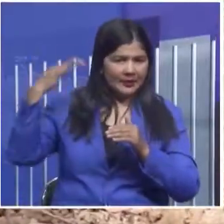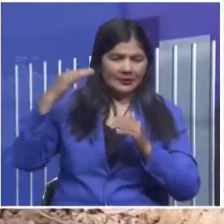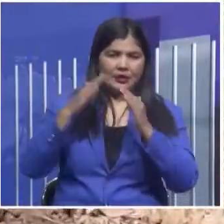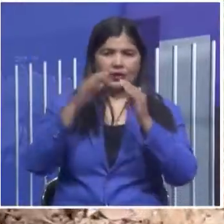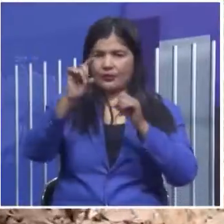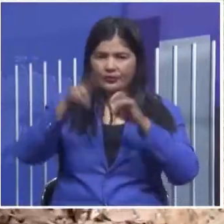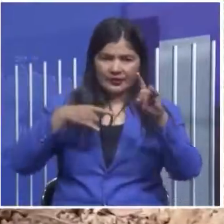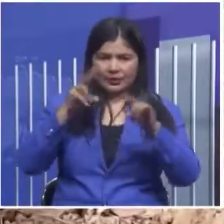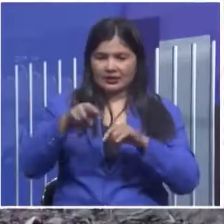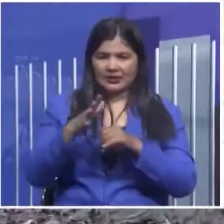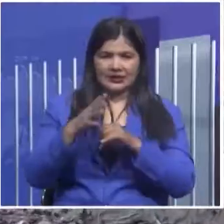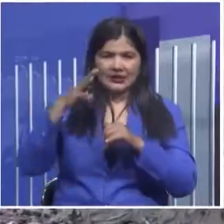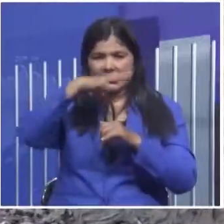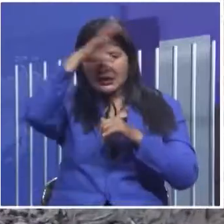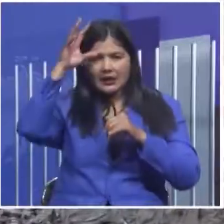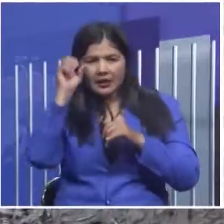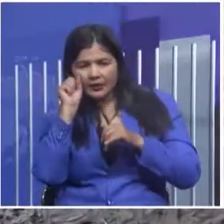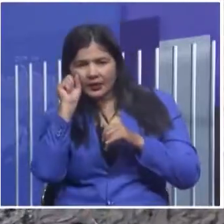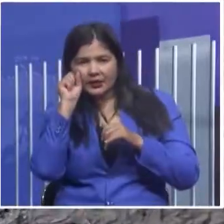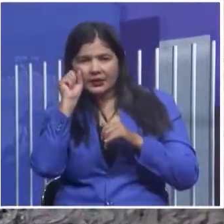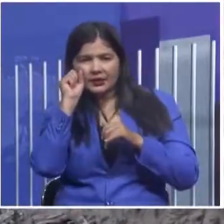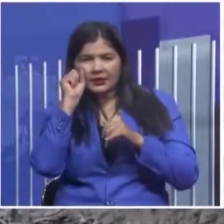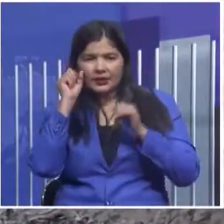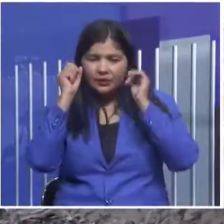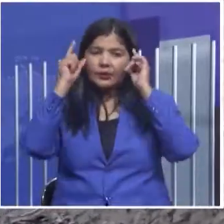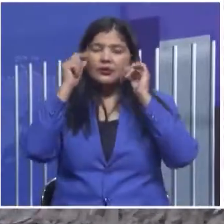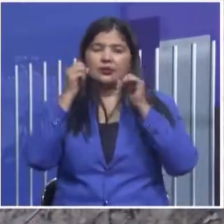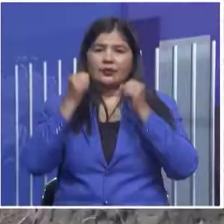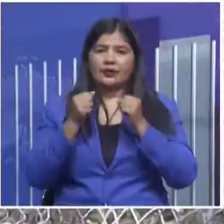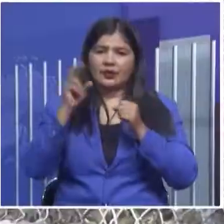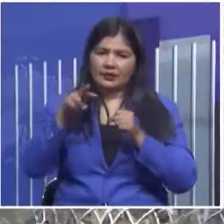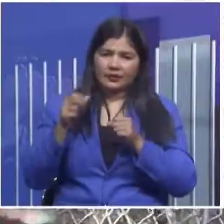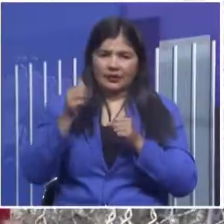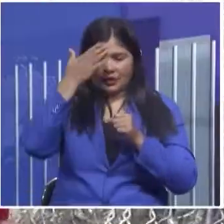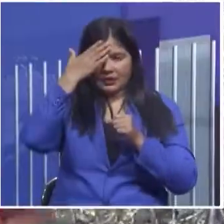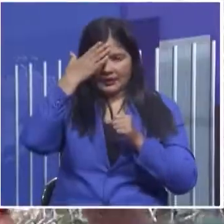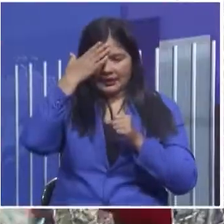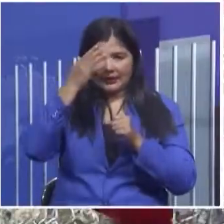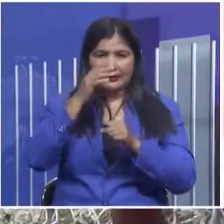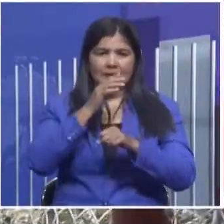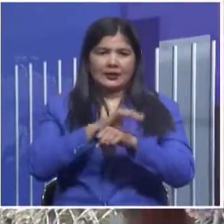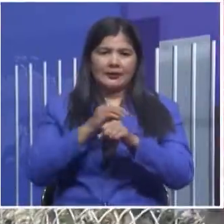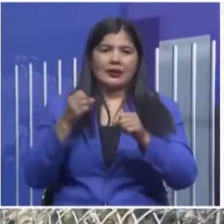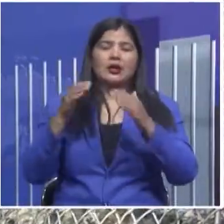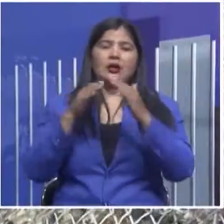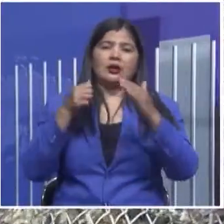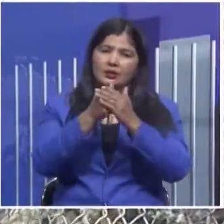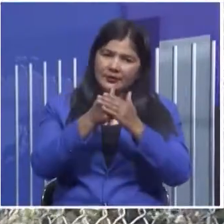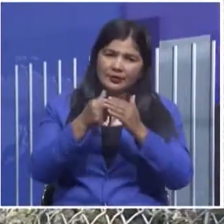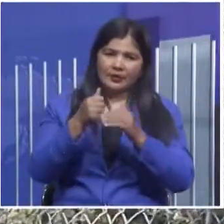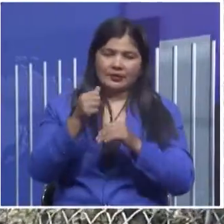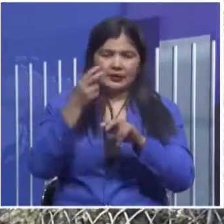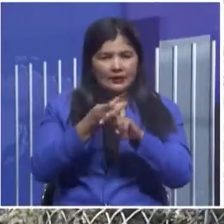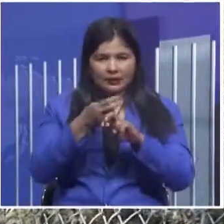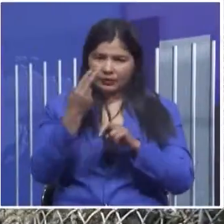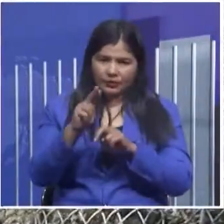हुँदैन, रातभरि जागराम बस्नुपर्ने हुन्थ्यो। बिरामी भएको बेलामा पनि स्थानीयलाई अस्पताल पुर्याउन कठिन हुन्थ्यो। पुलले सिमलतारा,